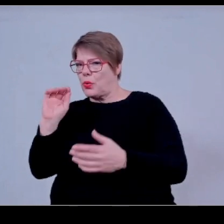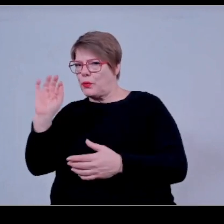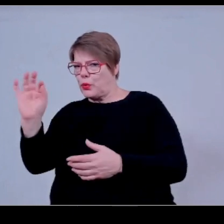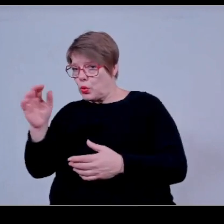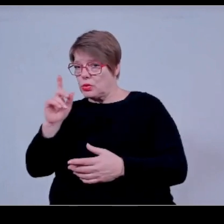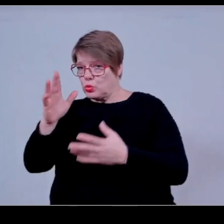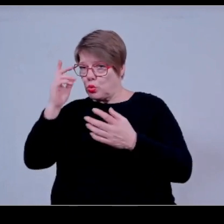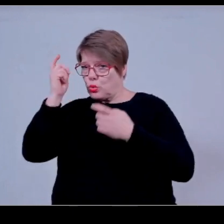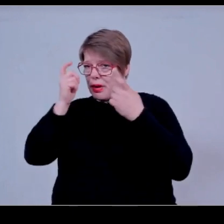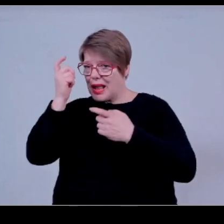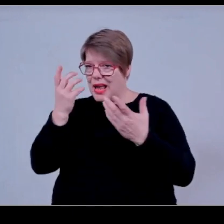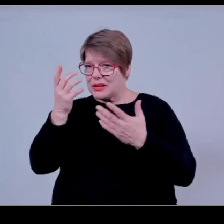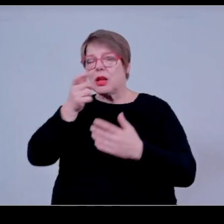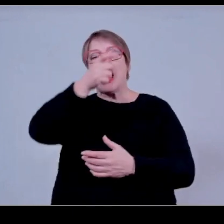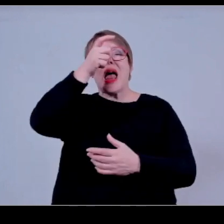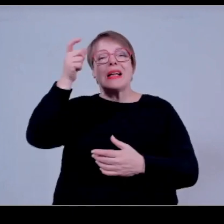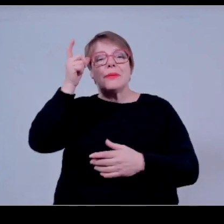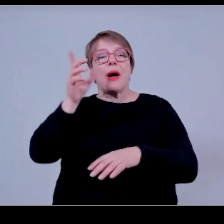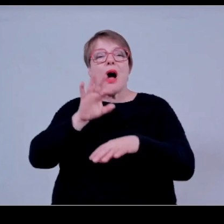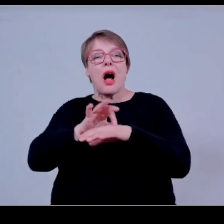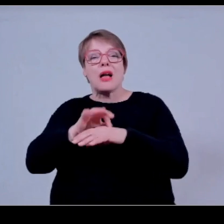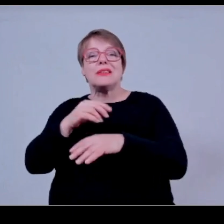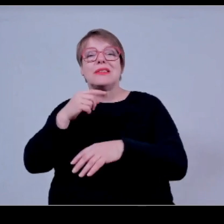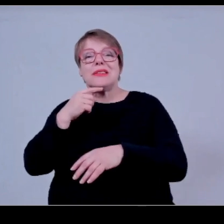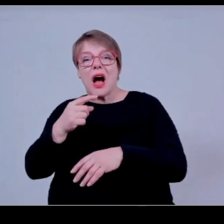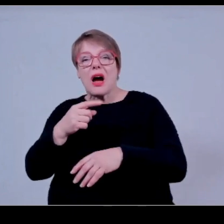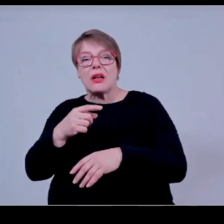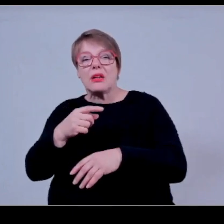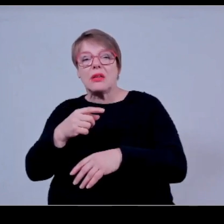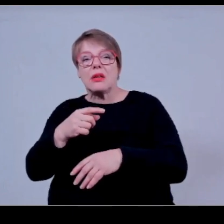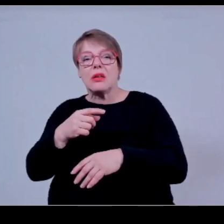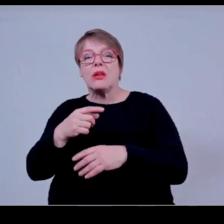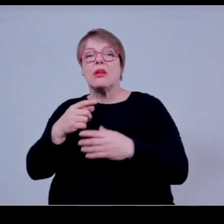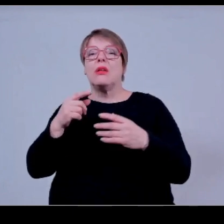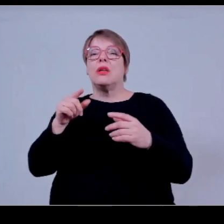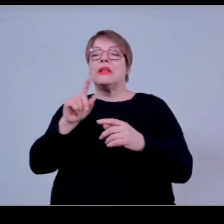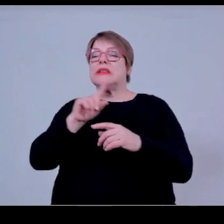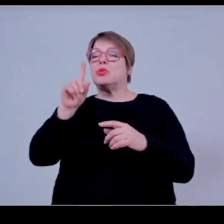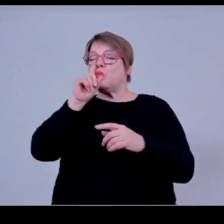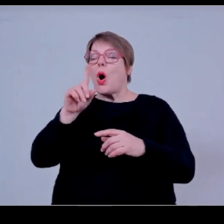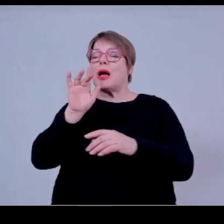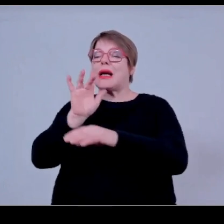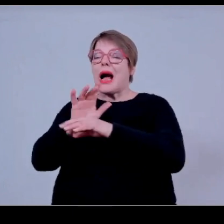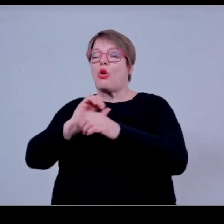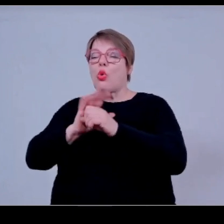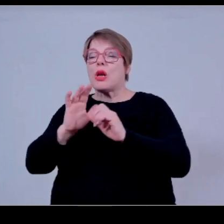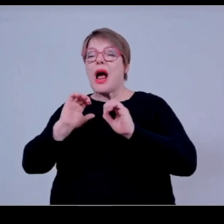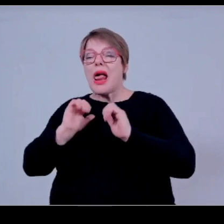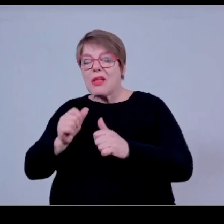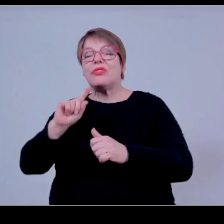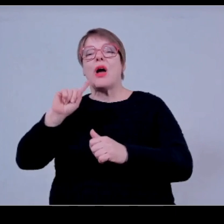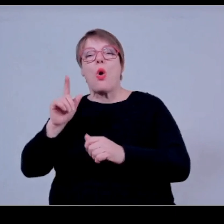abhebt oder auf RS-Viren, sondern das Infektionsschutzgesetz des Bundes sagt, es sind Masken im ÖPNV